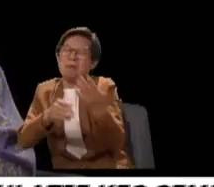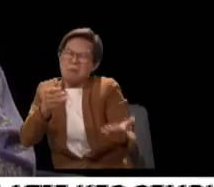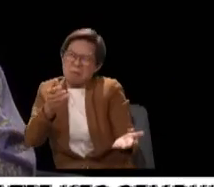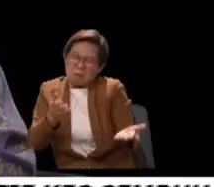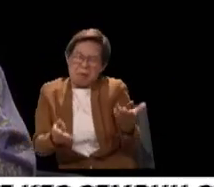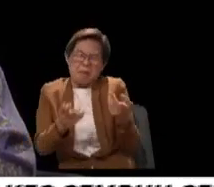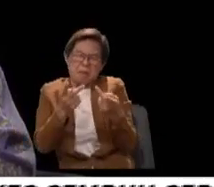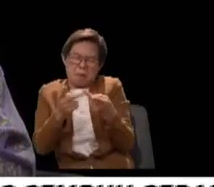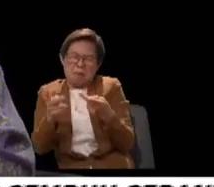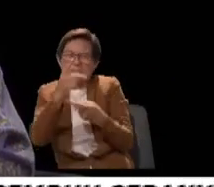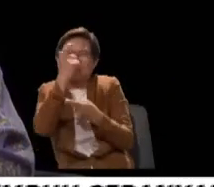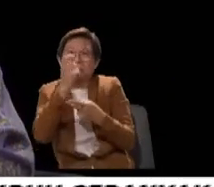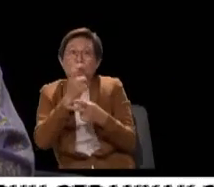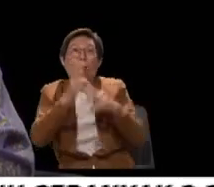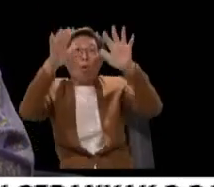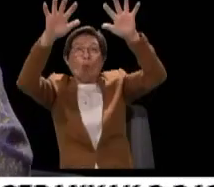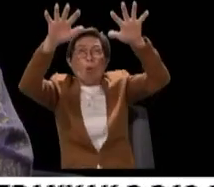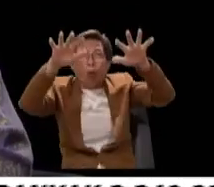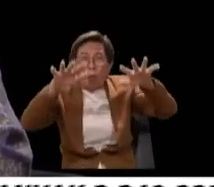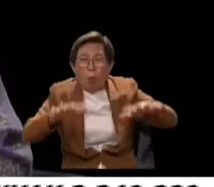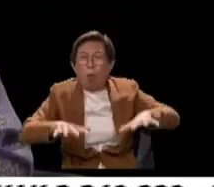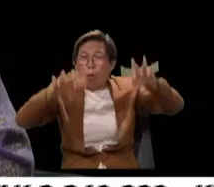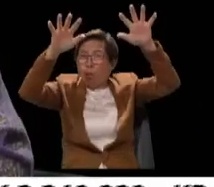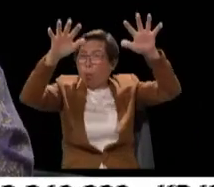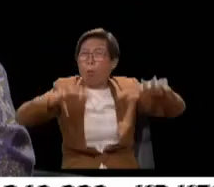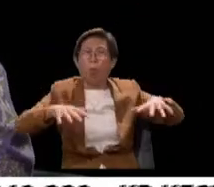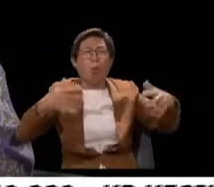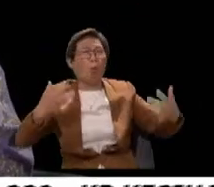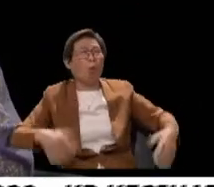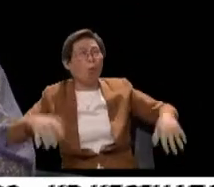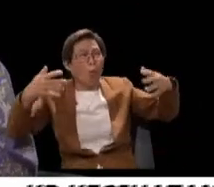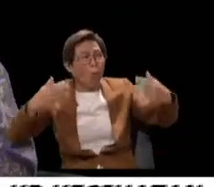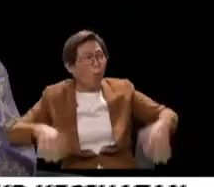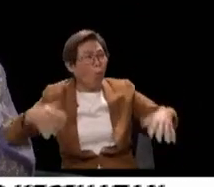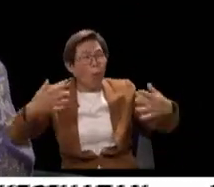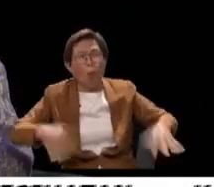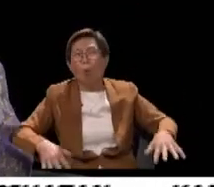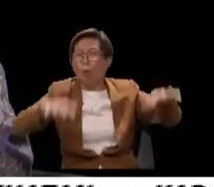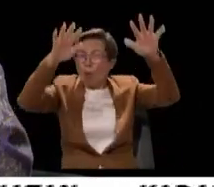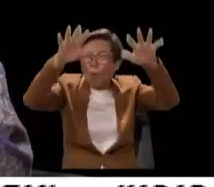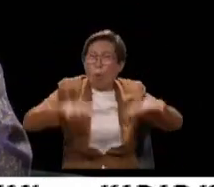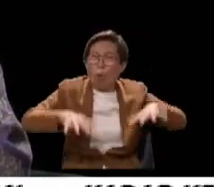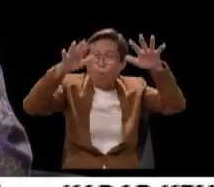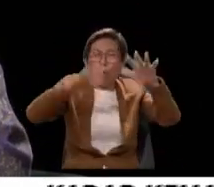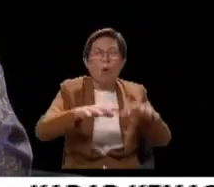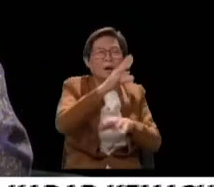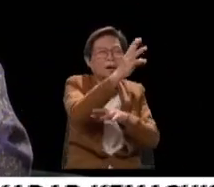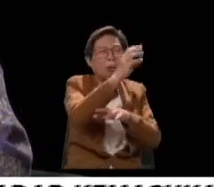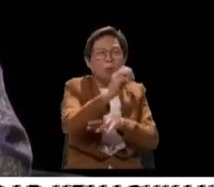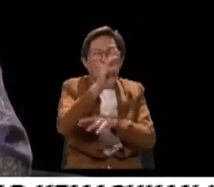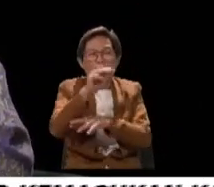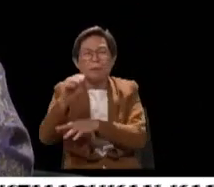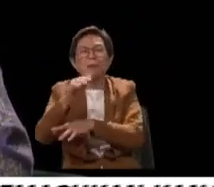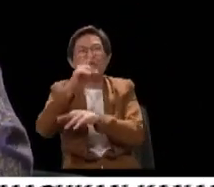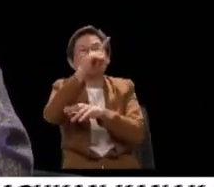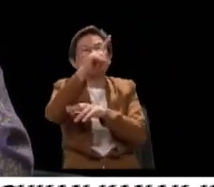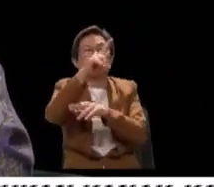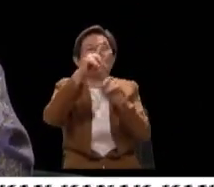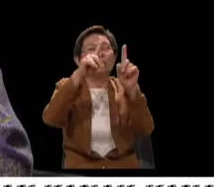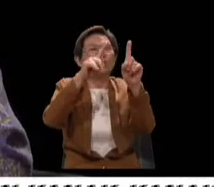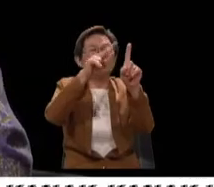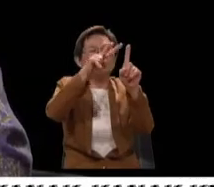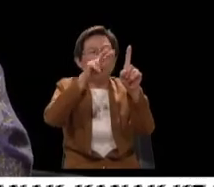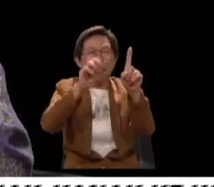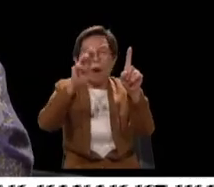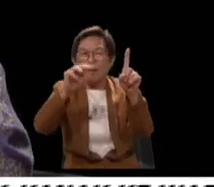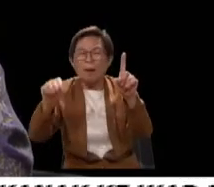ya kerana hujan yang kali turun ini memang satu luar biasa dua kali ganda daripada biasa daripada 60 MM 120 150 and dan